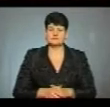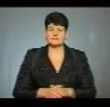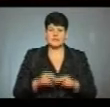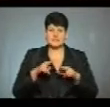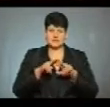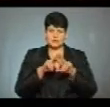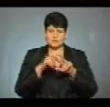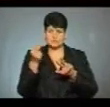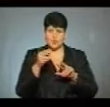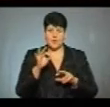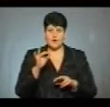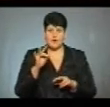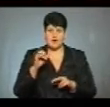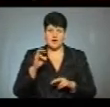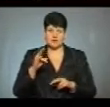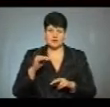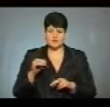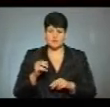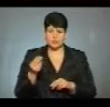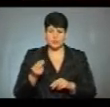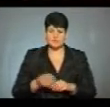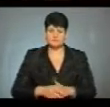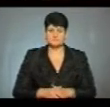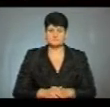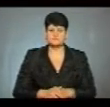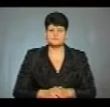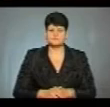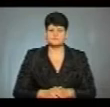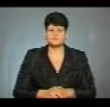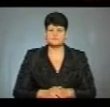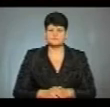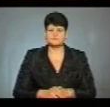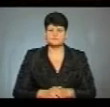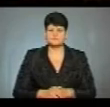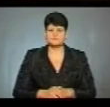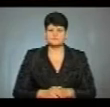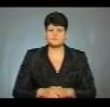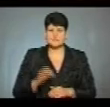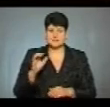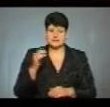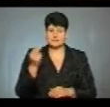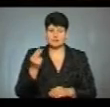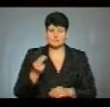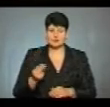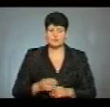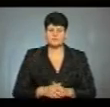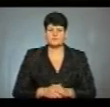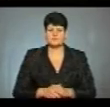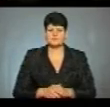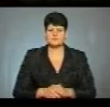розмалюємо оранжевим кольором. Так? Давай синім розмалюємо ще одну